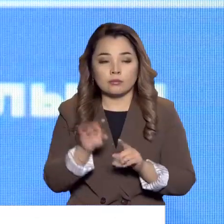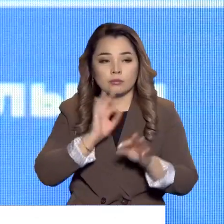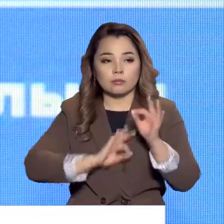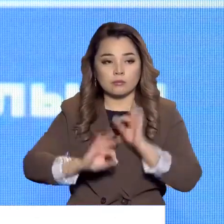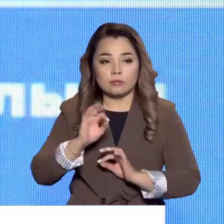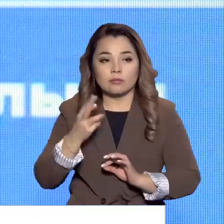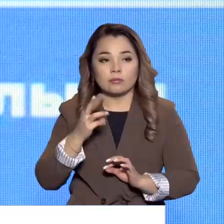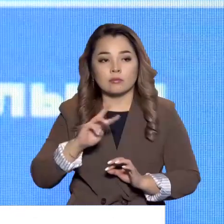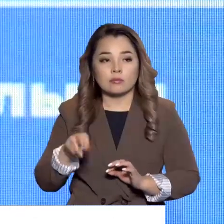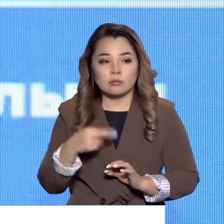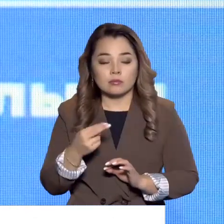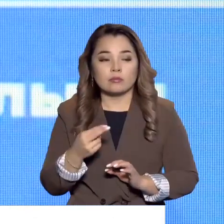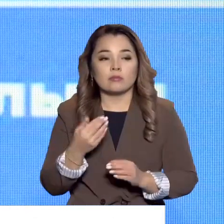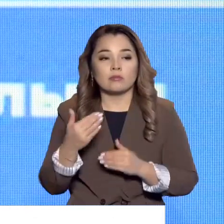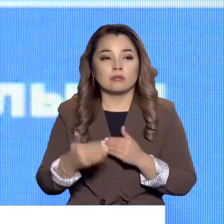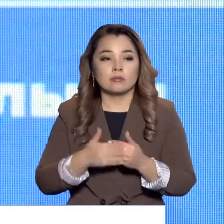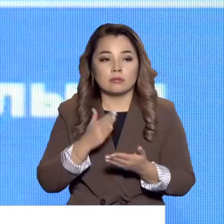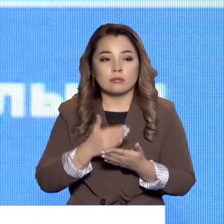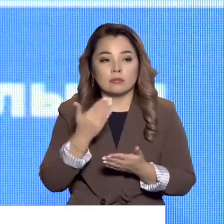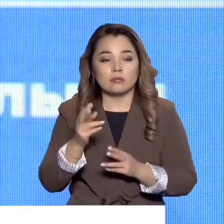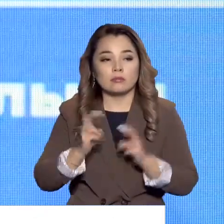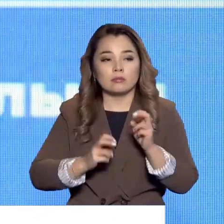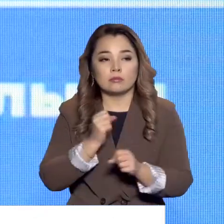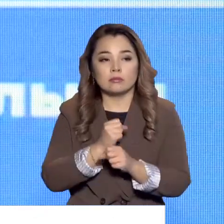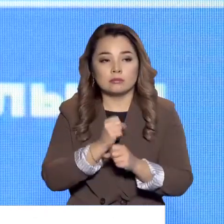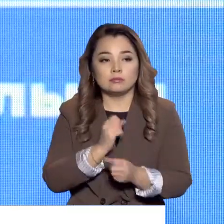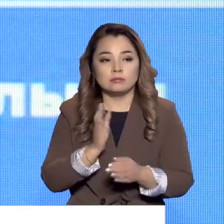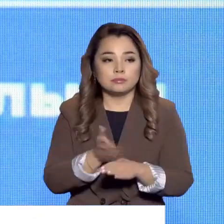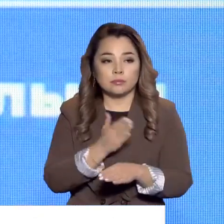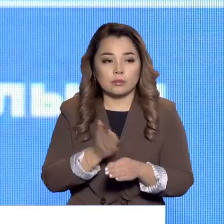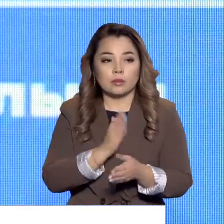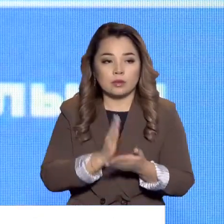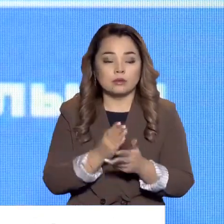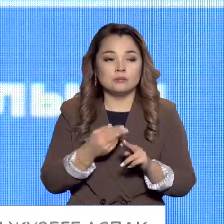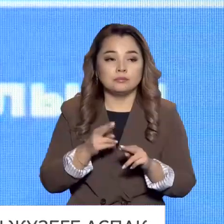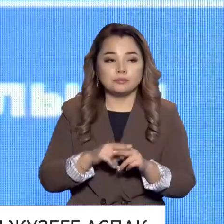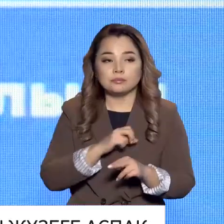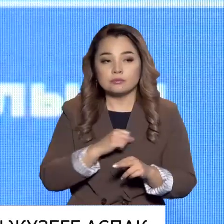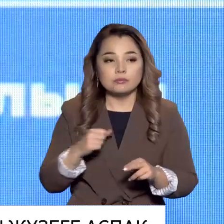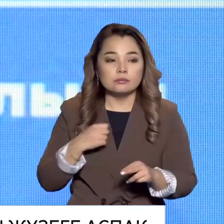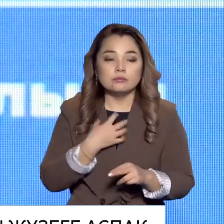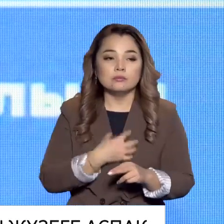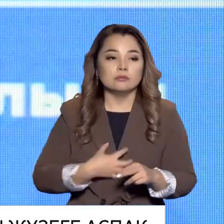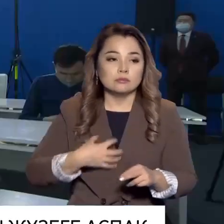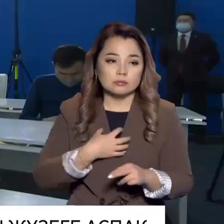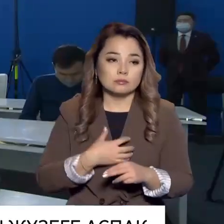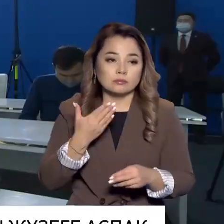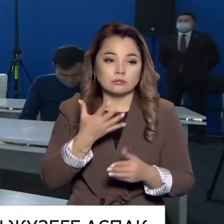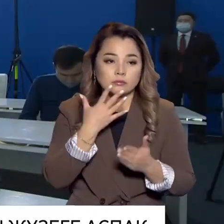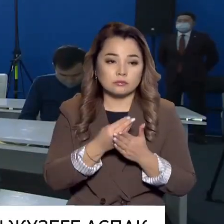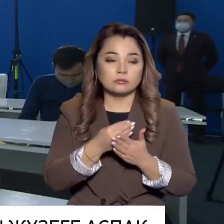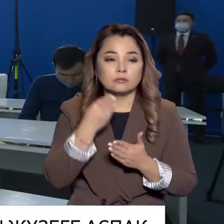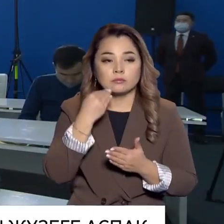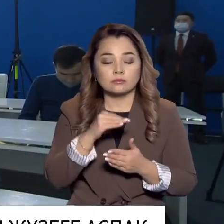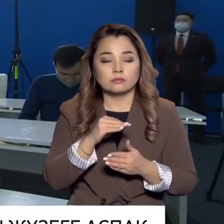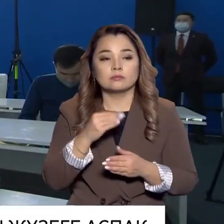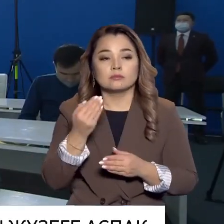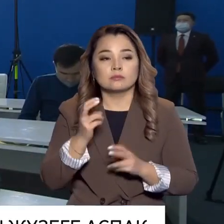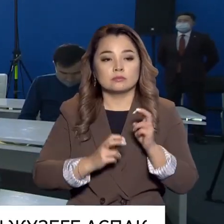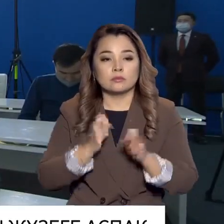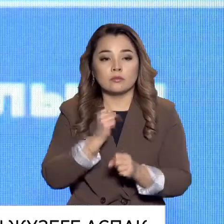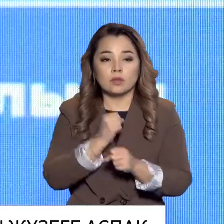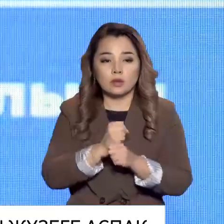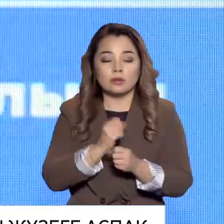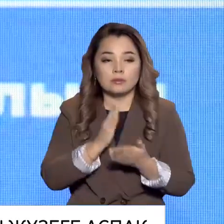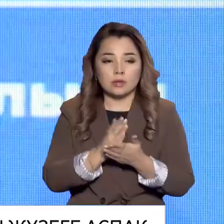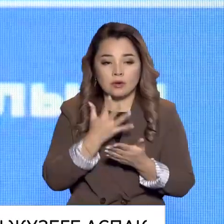3 миллиардтан астам өнім шығарылды. Оның енді ең негізгісі бірінші суперфарм фабрикасы,